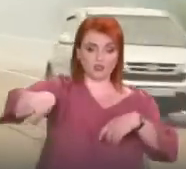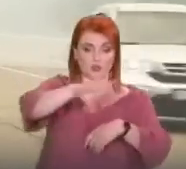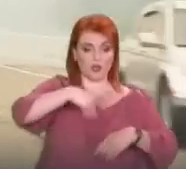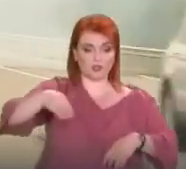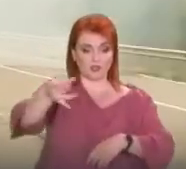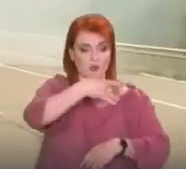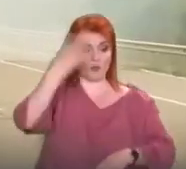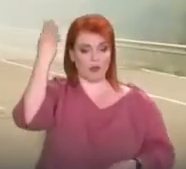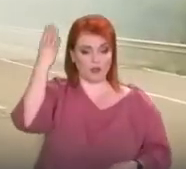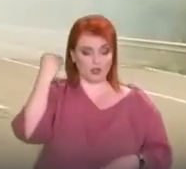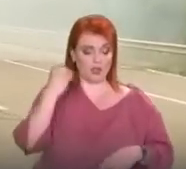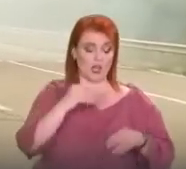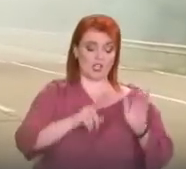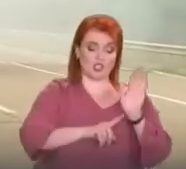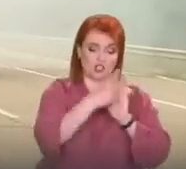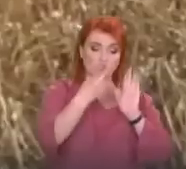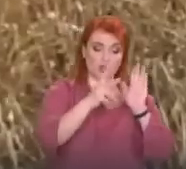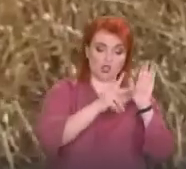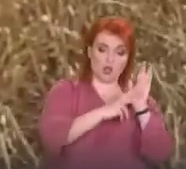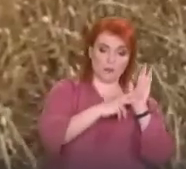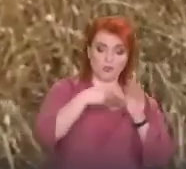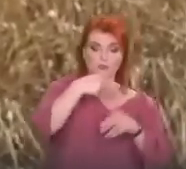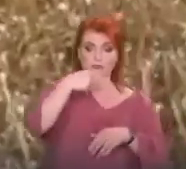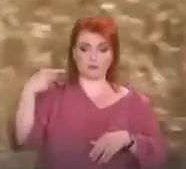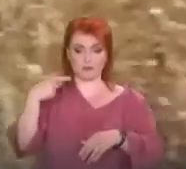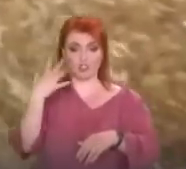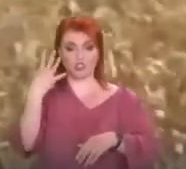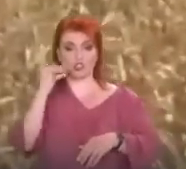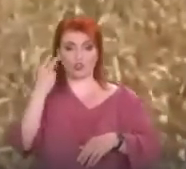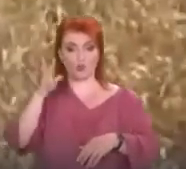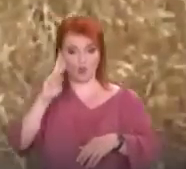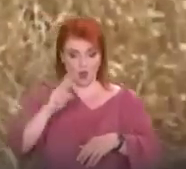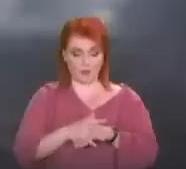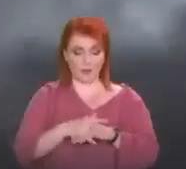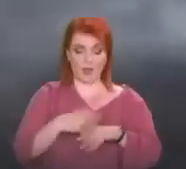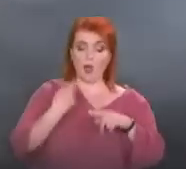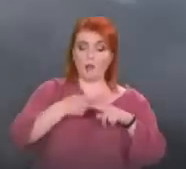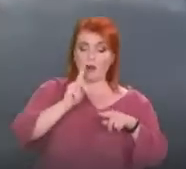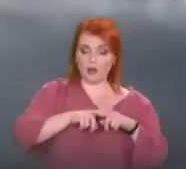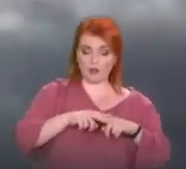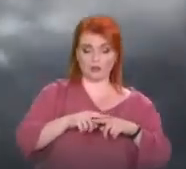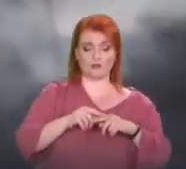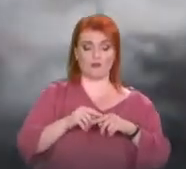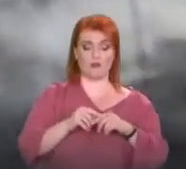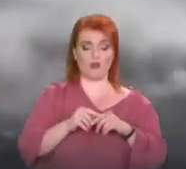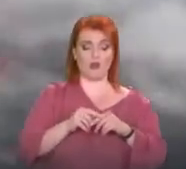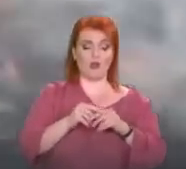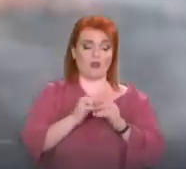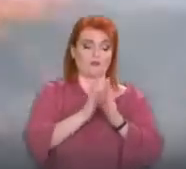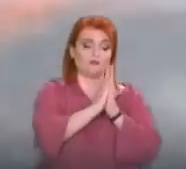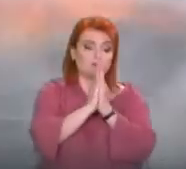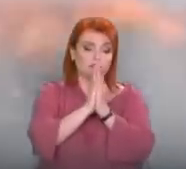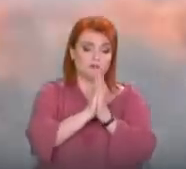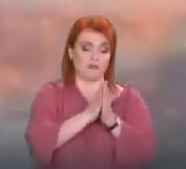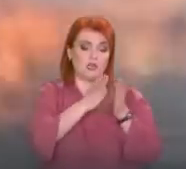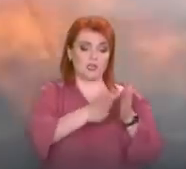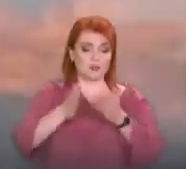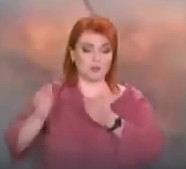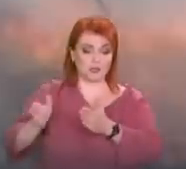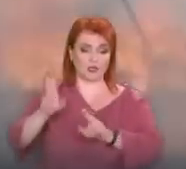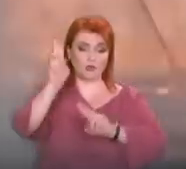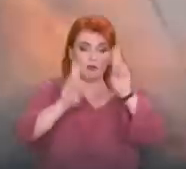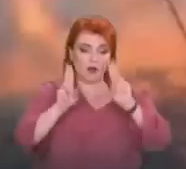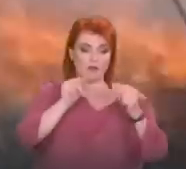în perioada 27 iunie-5 iulie. În acest context, pompierii îndeamnă populația să respecte cu strictețe regulile împotriva incendiilor.